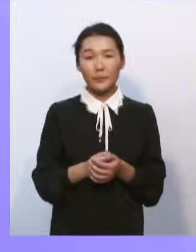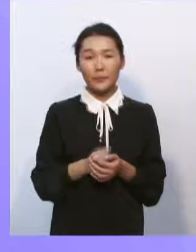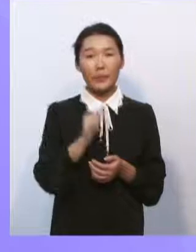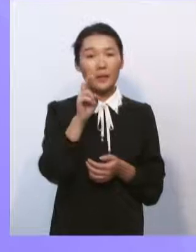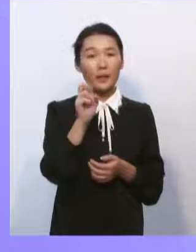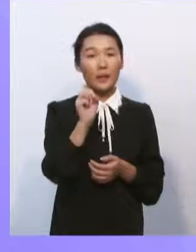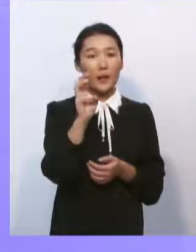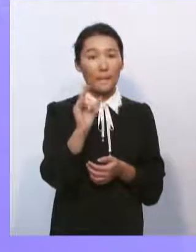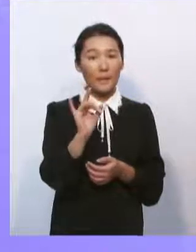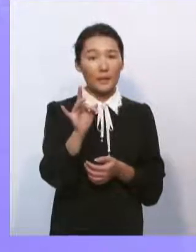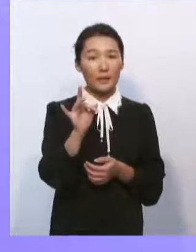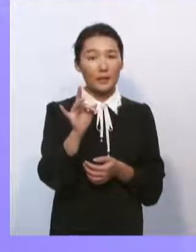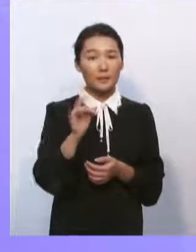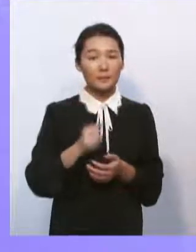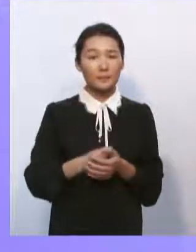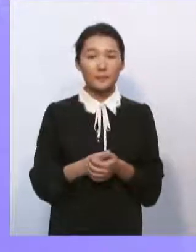Камыр.